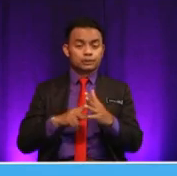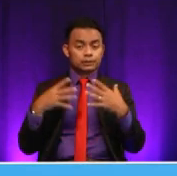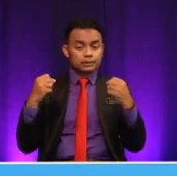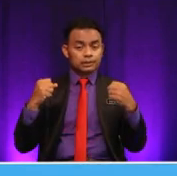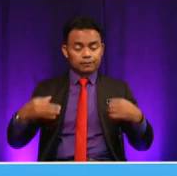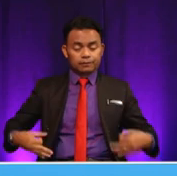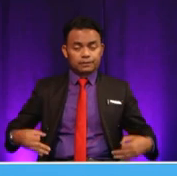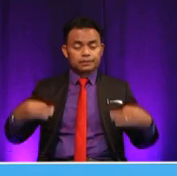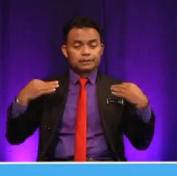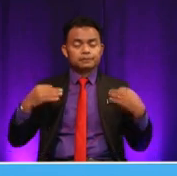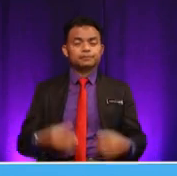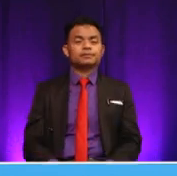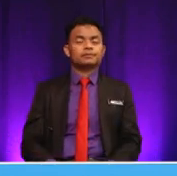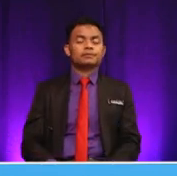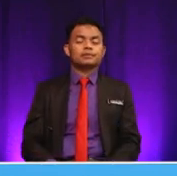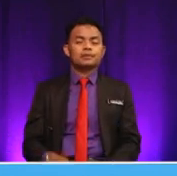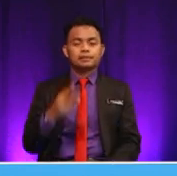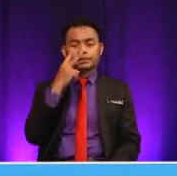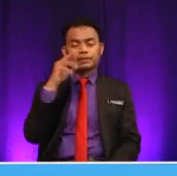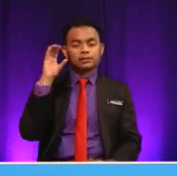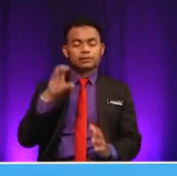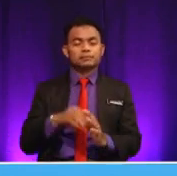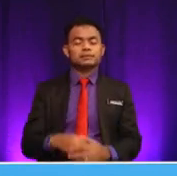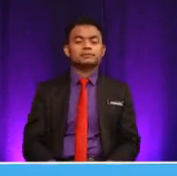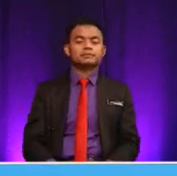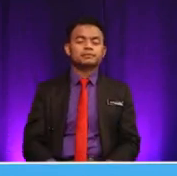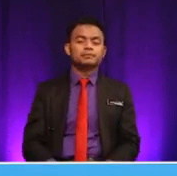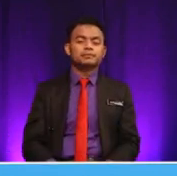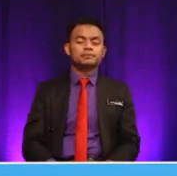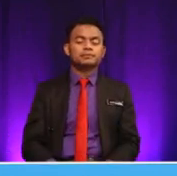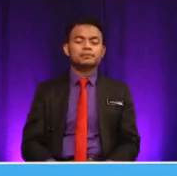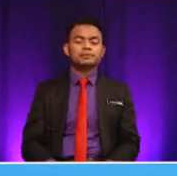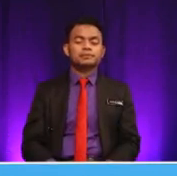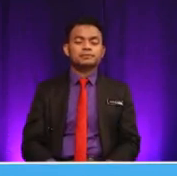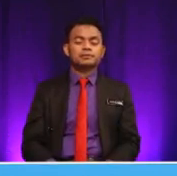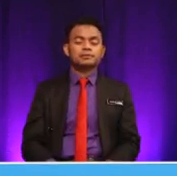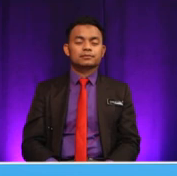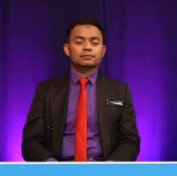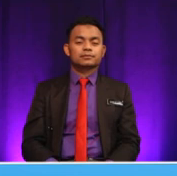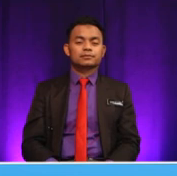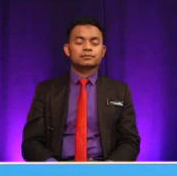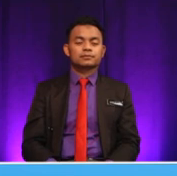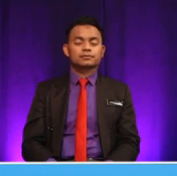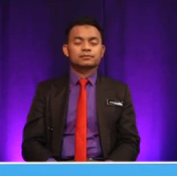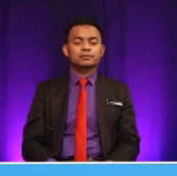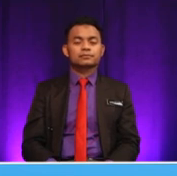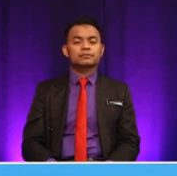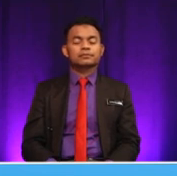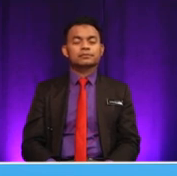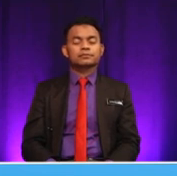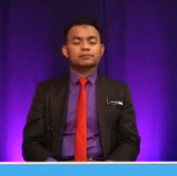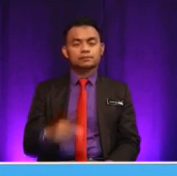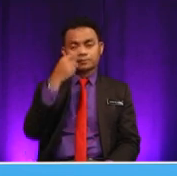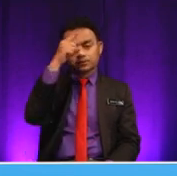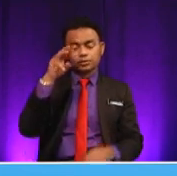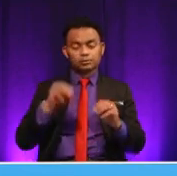pecahnya Perhatikan gambar raja ini sangat family ya untuk belajar murid-murid baik murid-murid